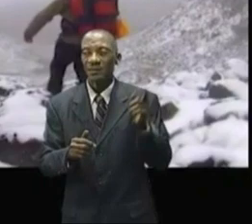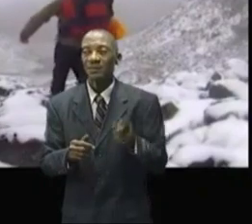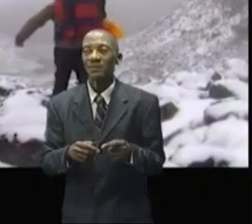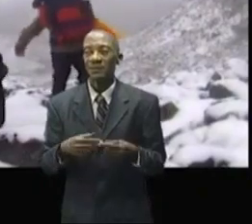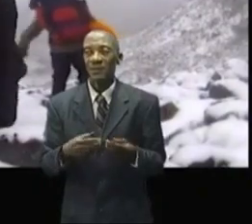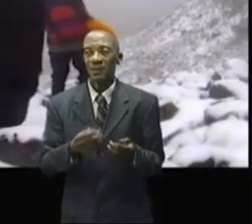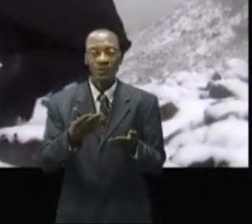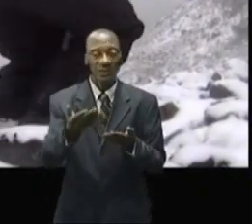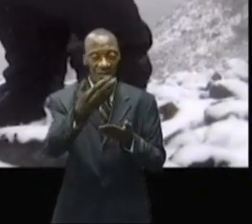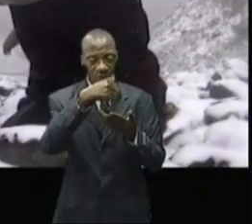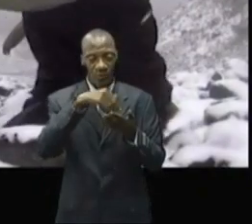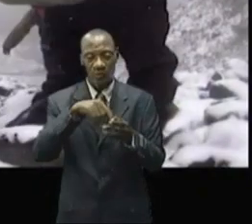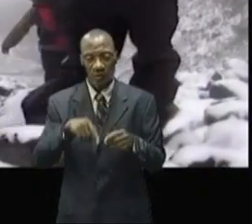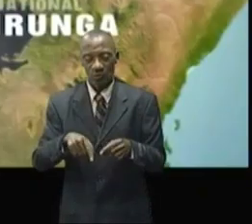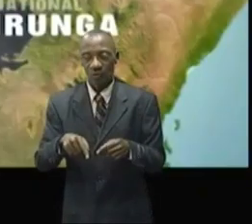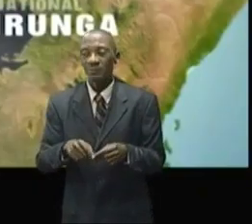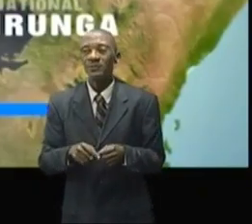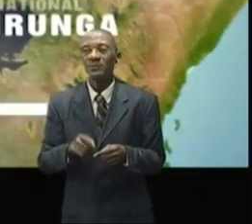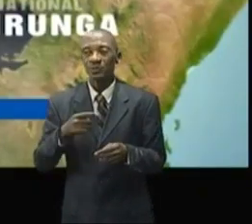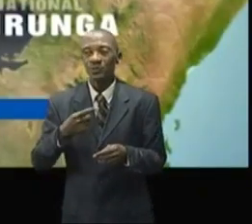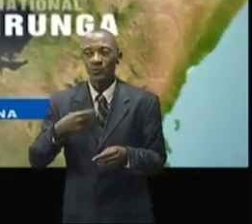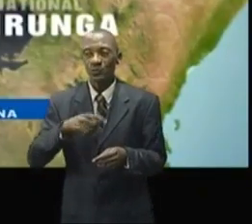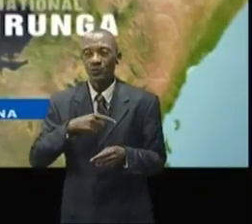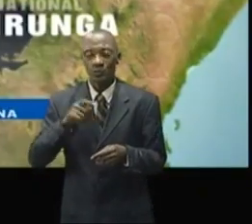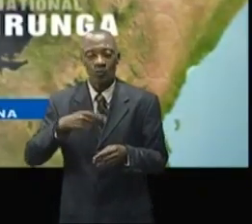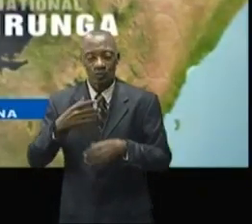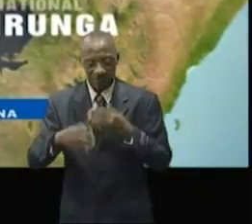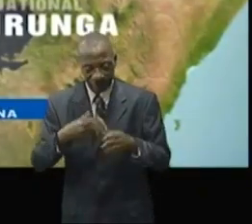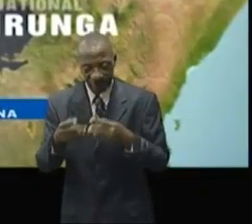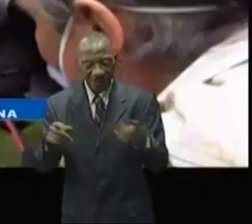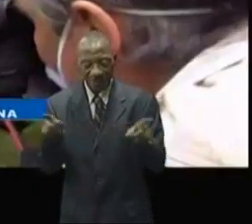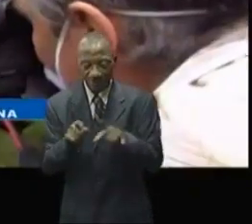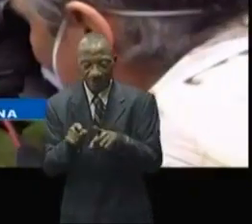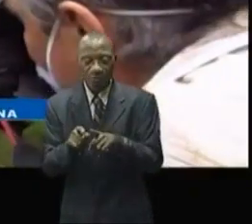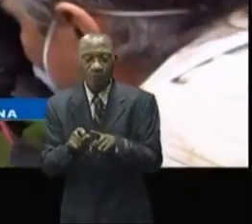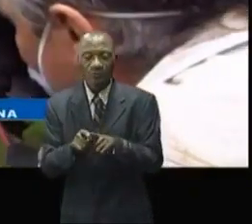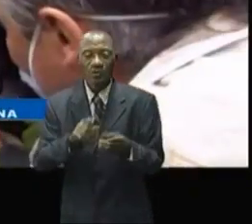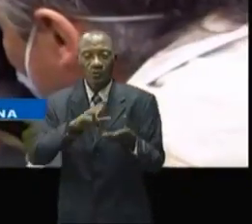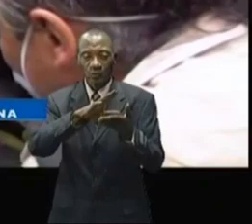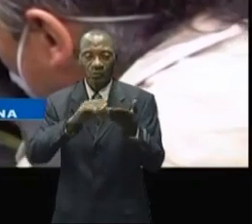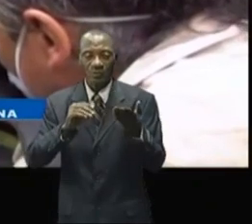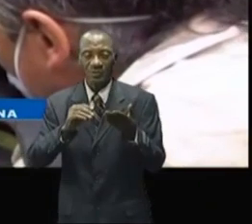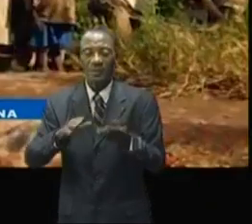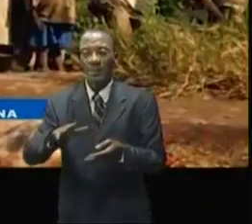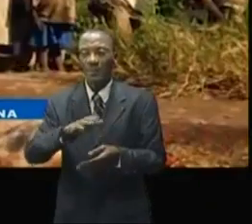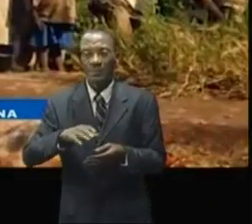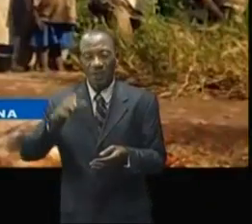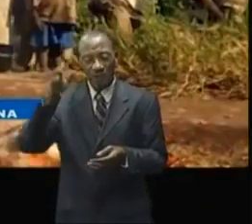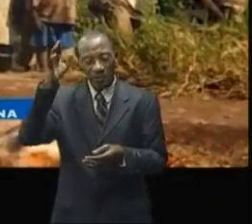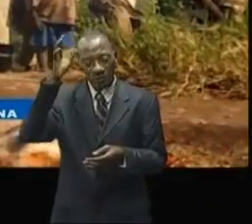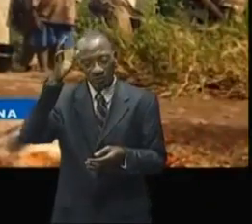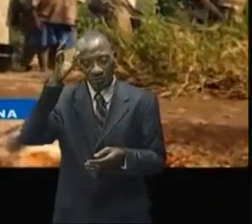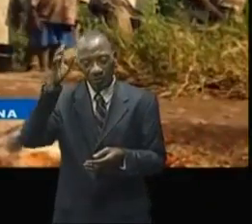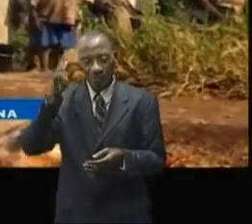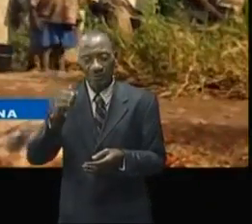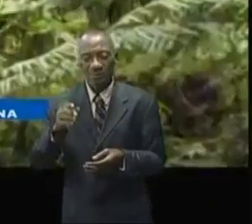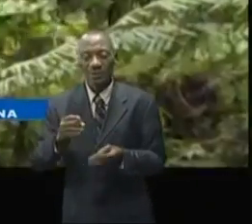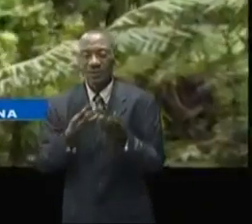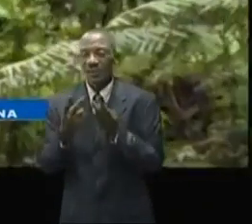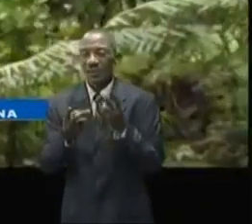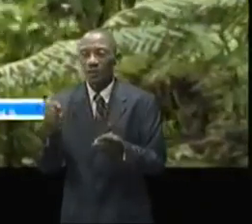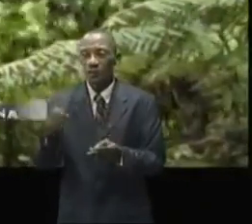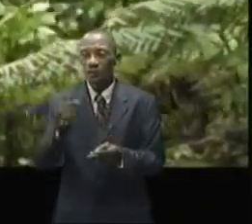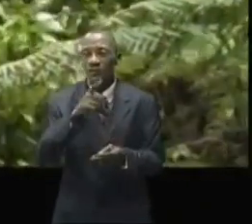pour le tourisme. La RDC entend déployer beaucoup de stratégies pour revitaliser le secteur du tourisme, secteur du